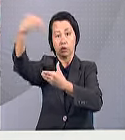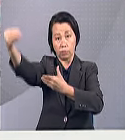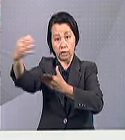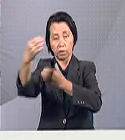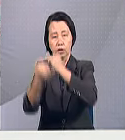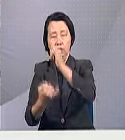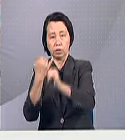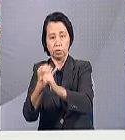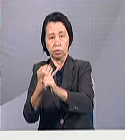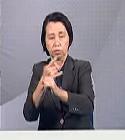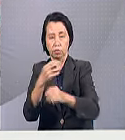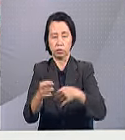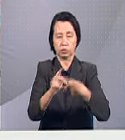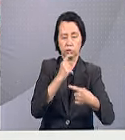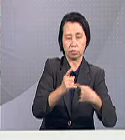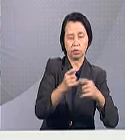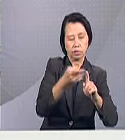sudut pengurusan risiko.